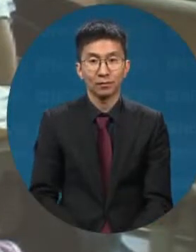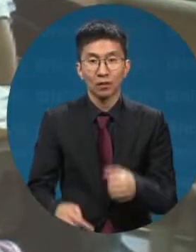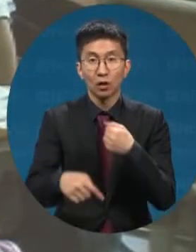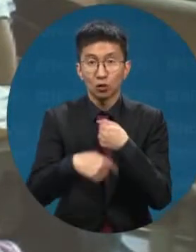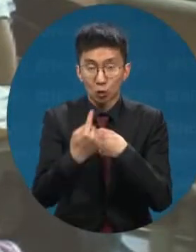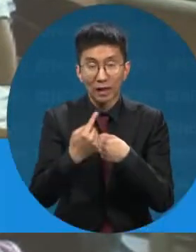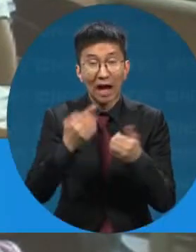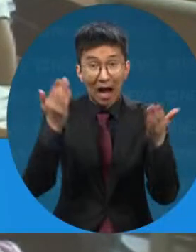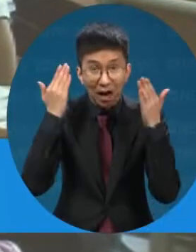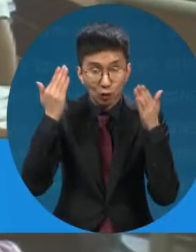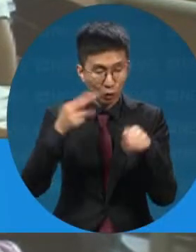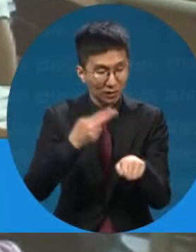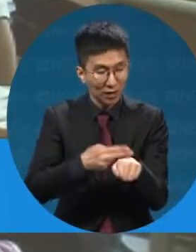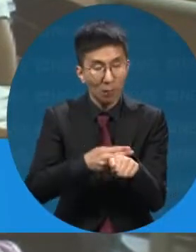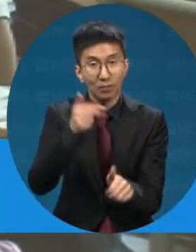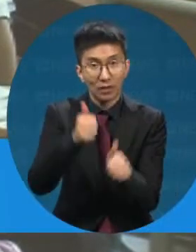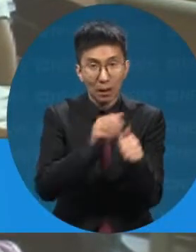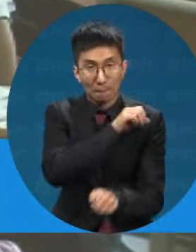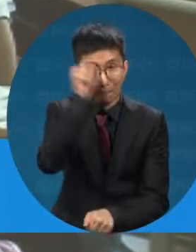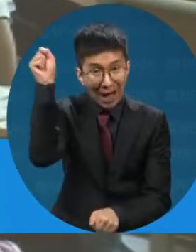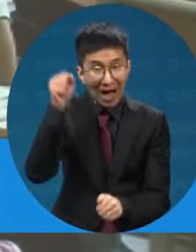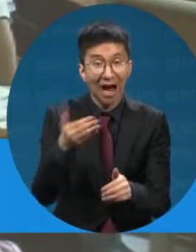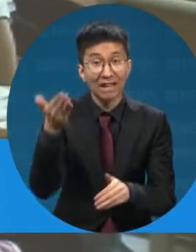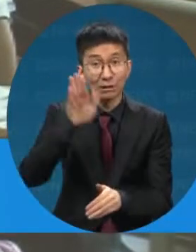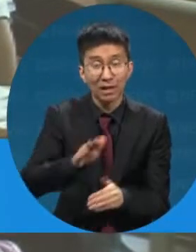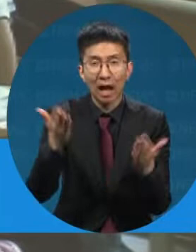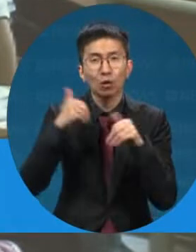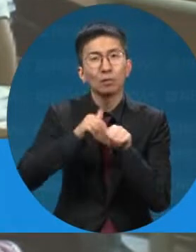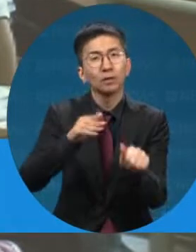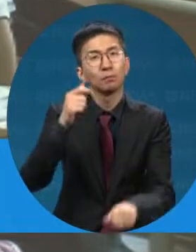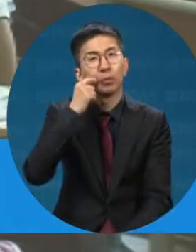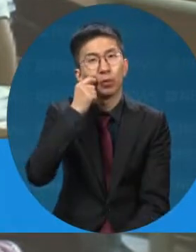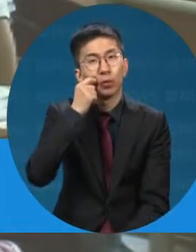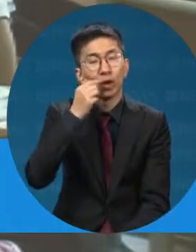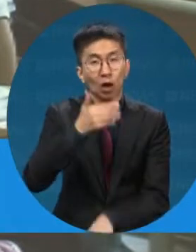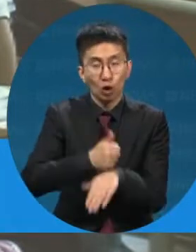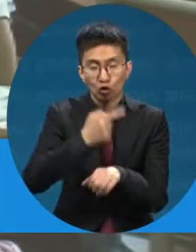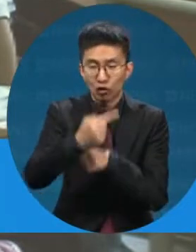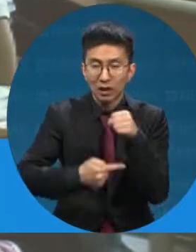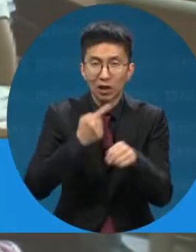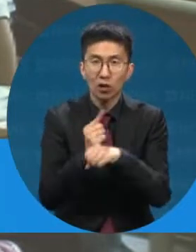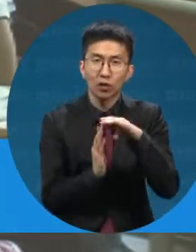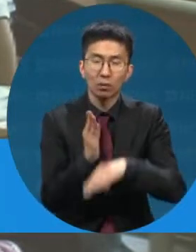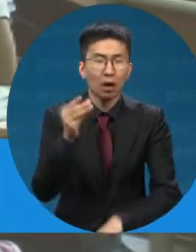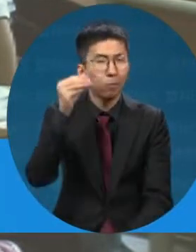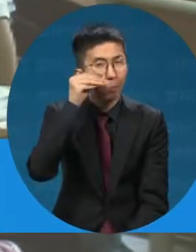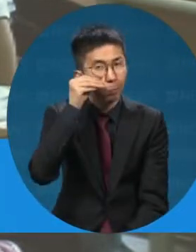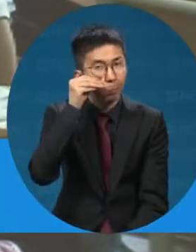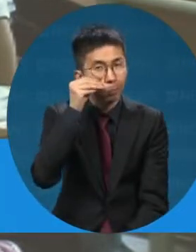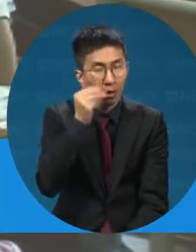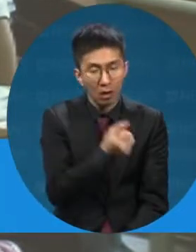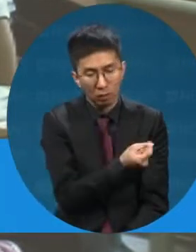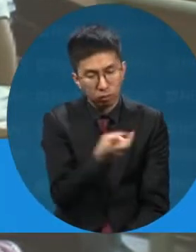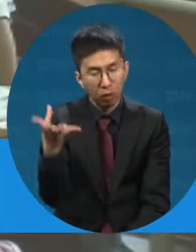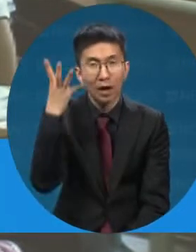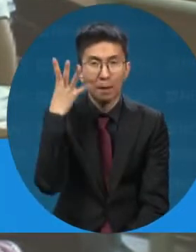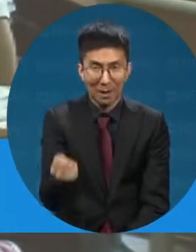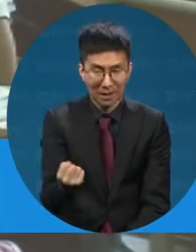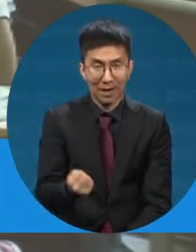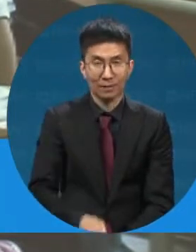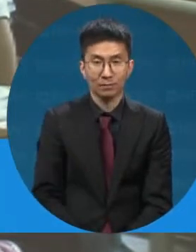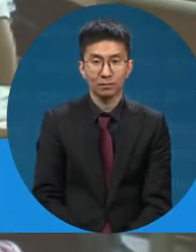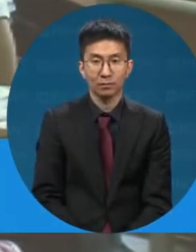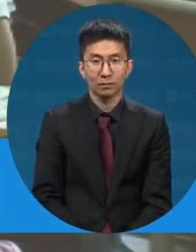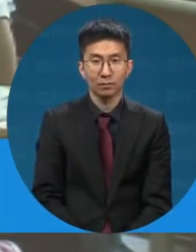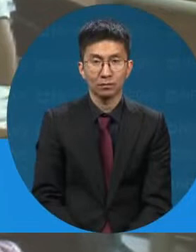초등교사 임용시험에 합격을 하고도 발령을 받지 못해 1년 넘게 기다리는 경우가 해마다 발생하고 있습니다이